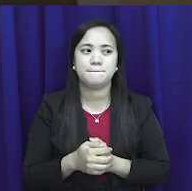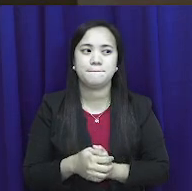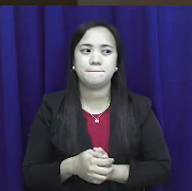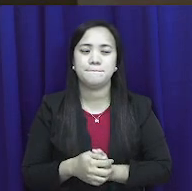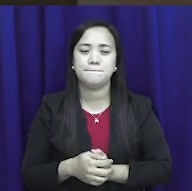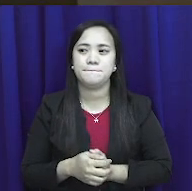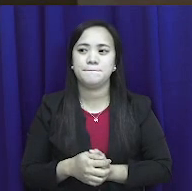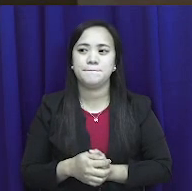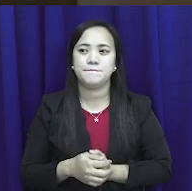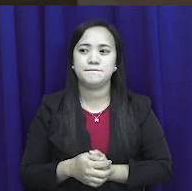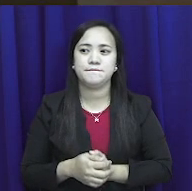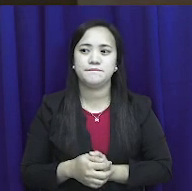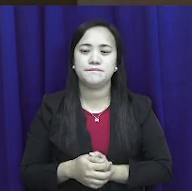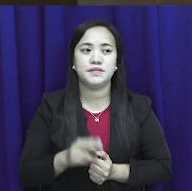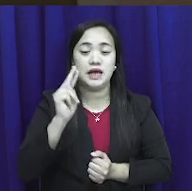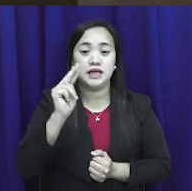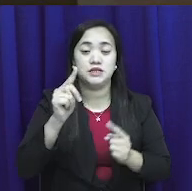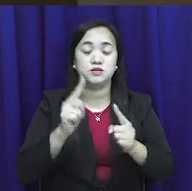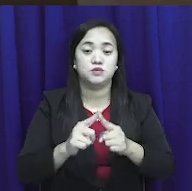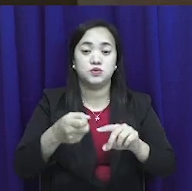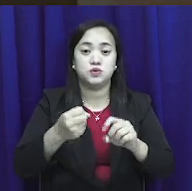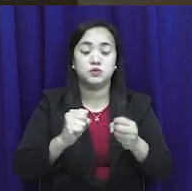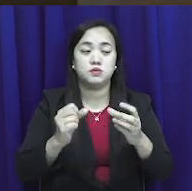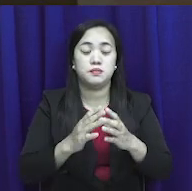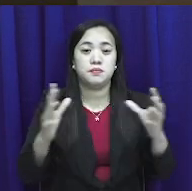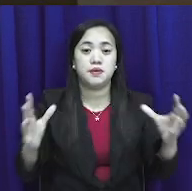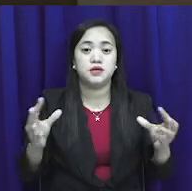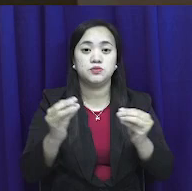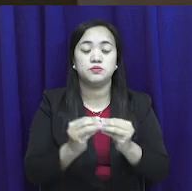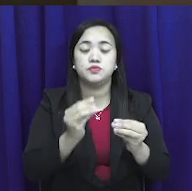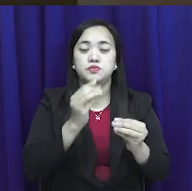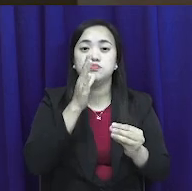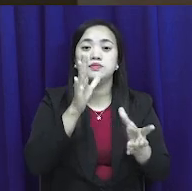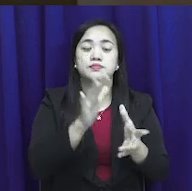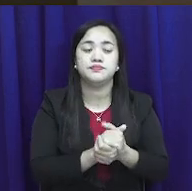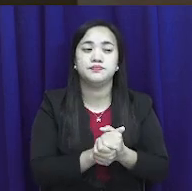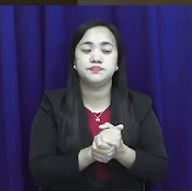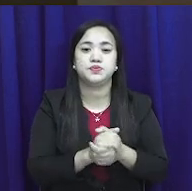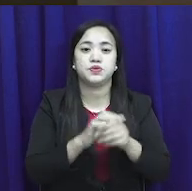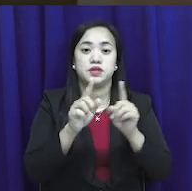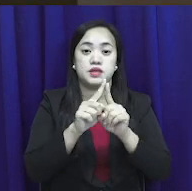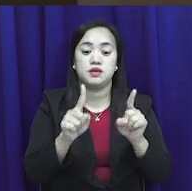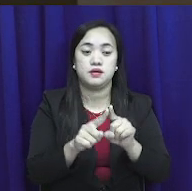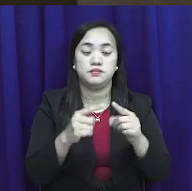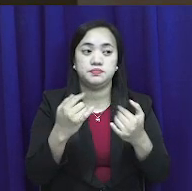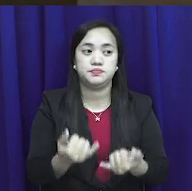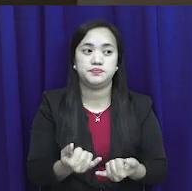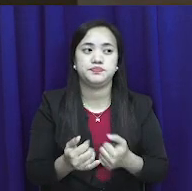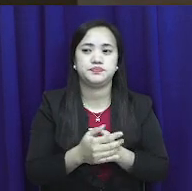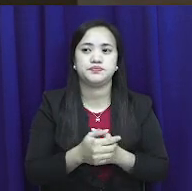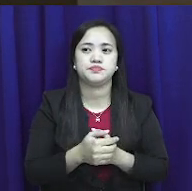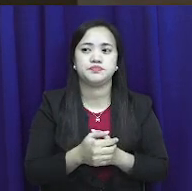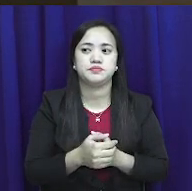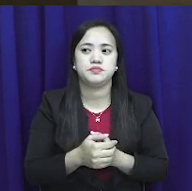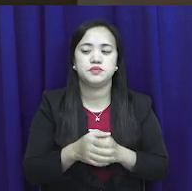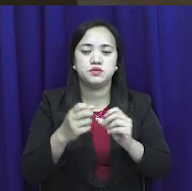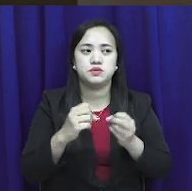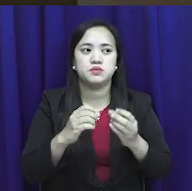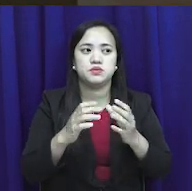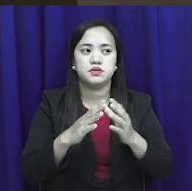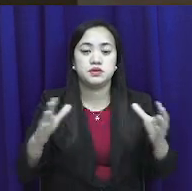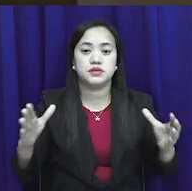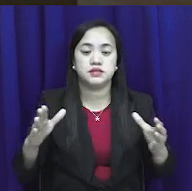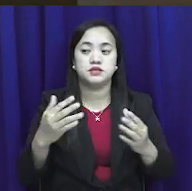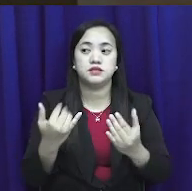ulit level up ulit kayong mga wife mula sa dalaga naging asawa mas lumevel up pa naging